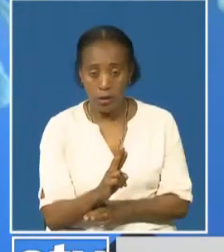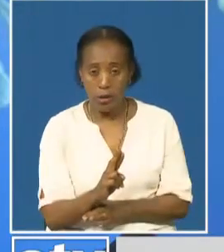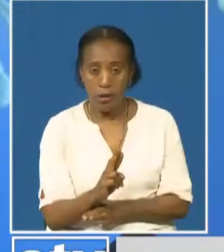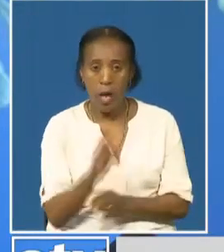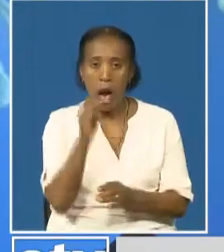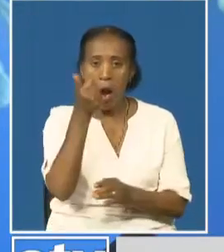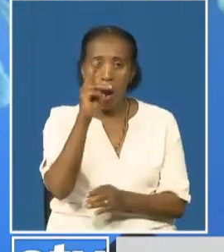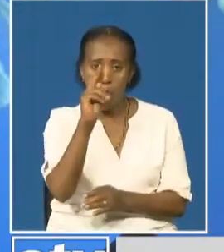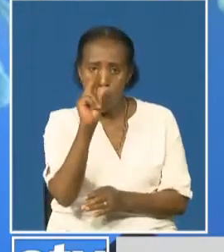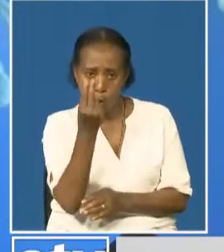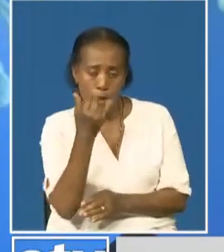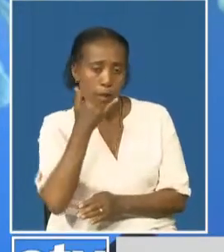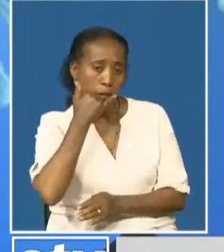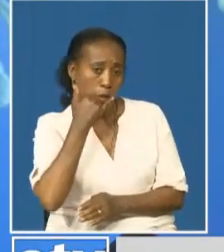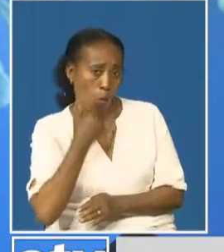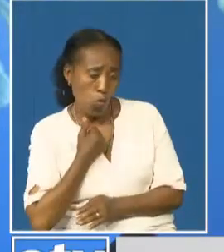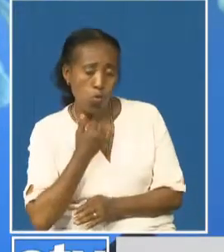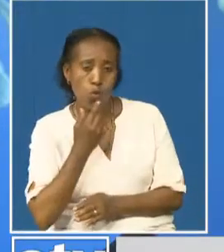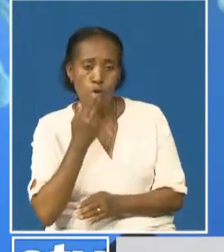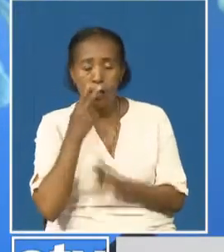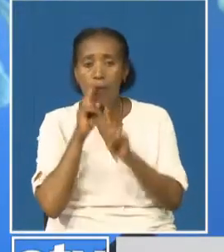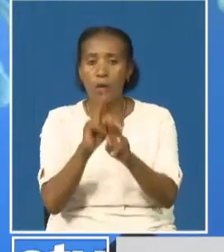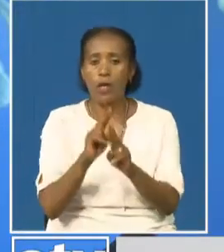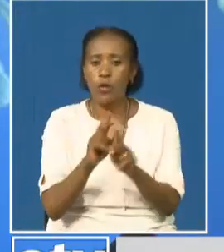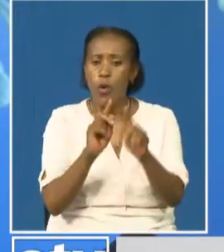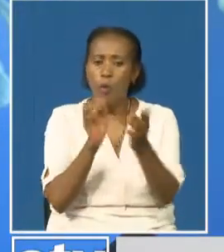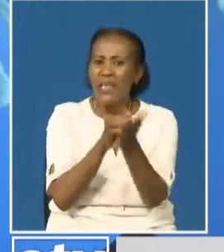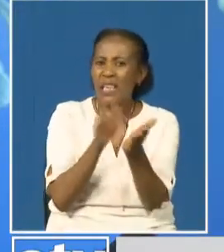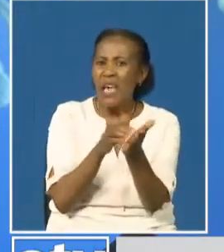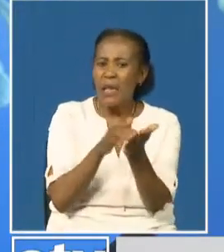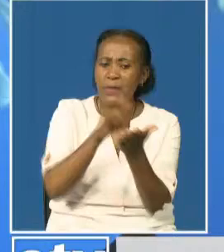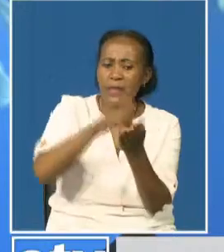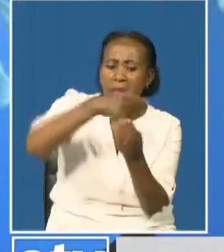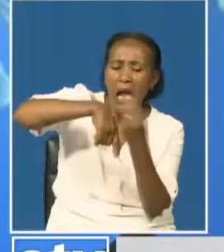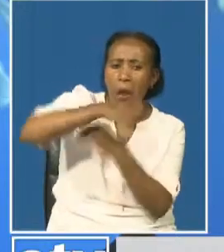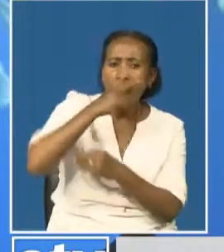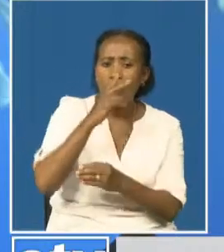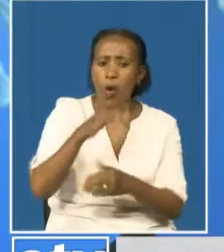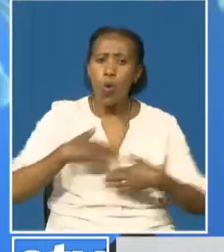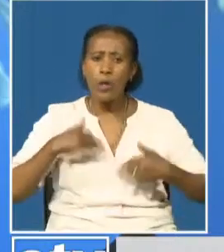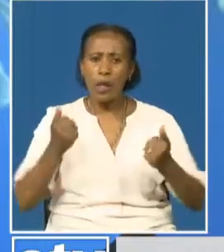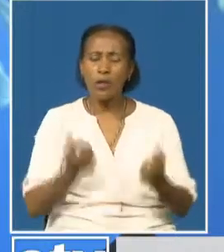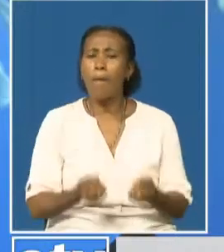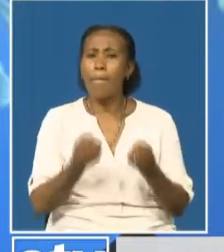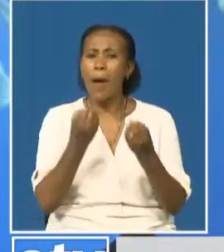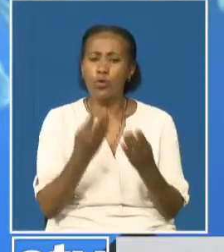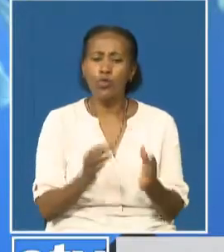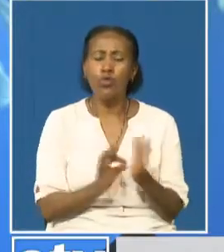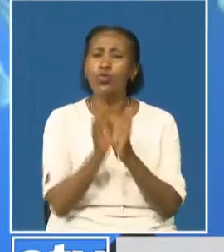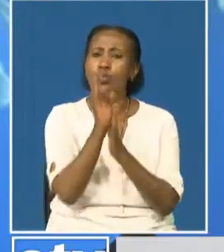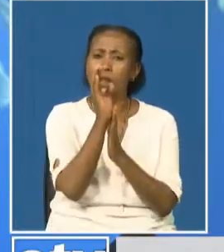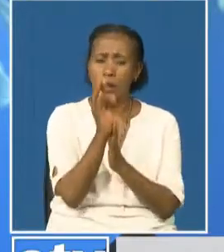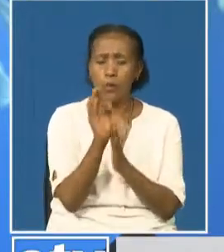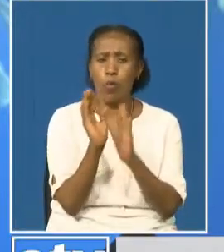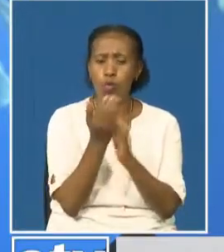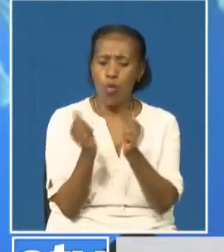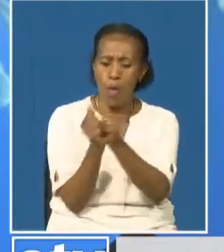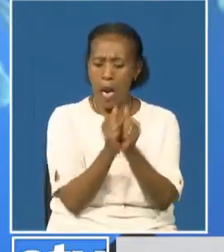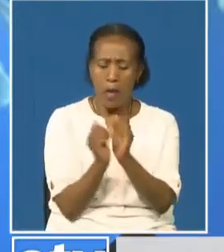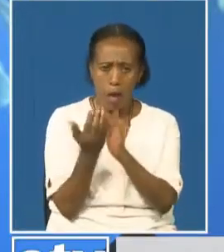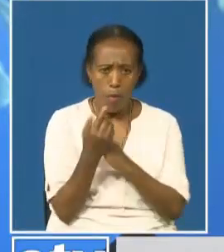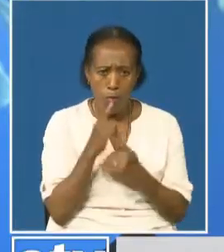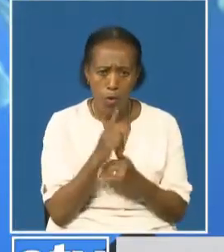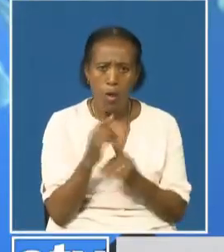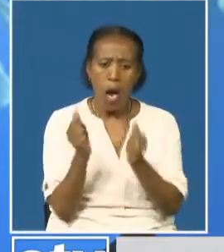ተመልካቻችን ከአምቦ ይደወሉም ተመልካቻችን በተደጋጋሚ ዛከባብ የሚያስተውሉት ወጣቶች በጣም በብዙ ቁጥር በመሆን በጋራ